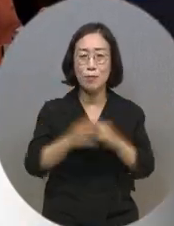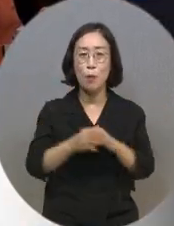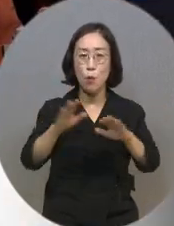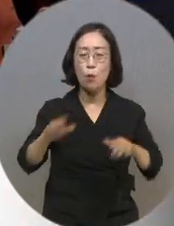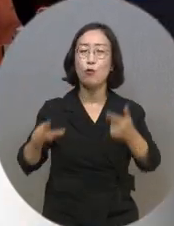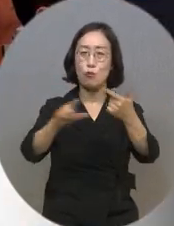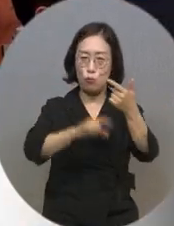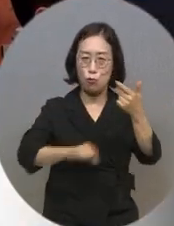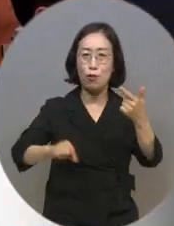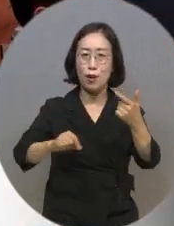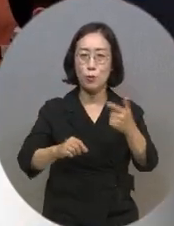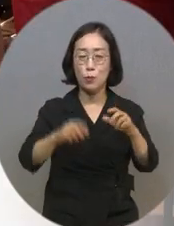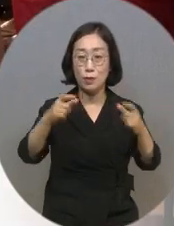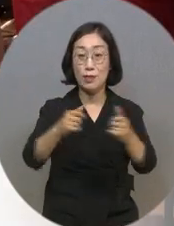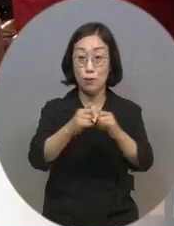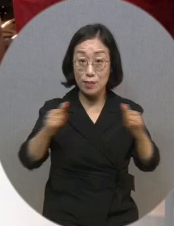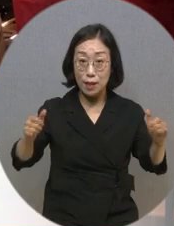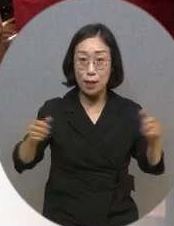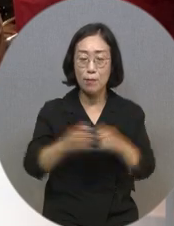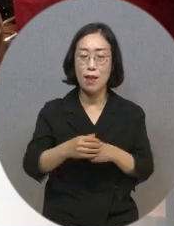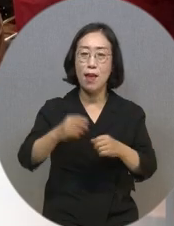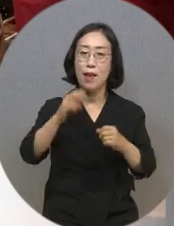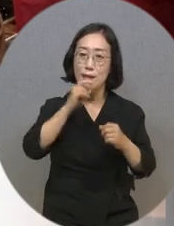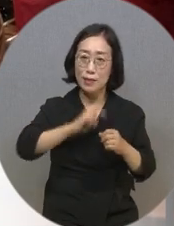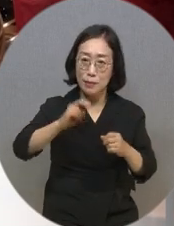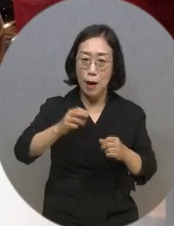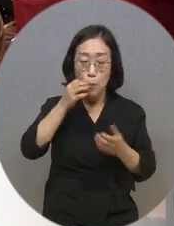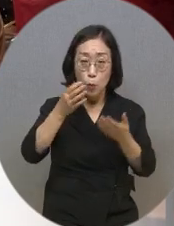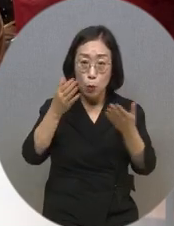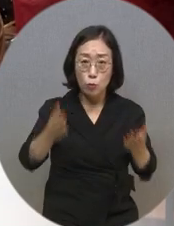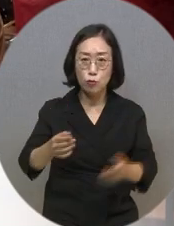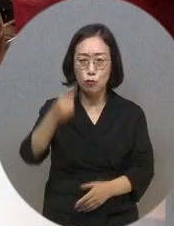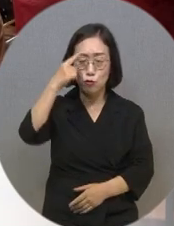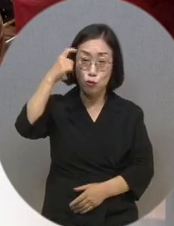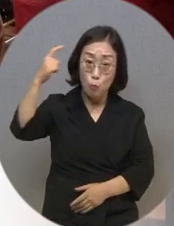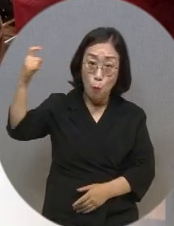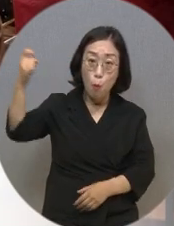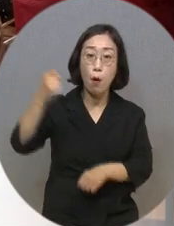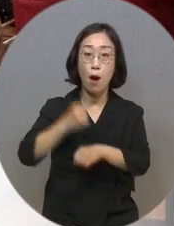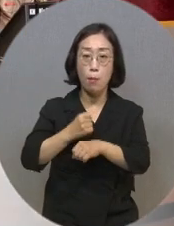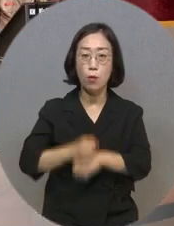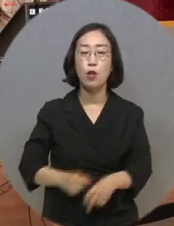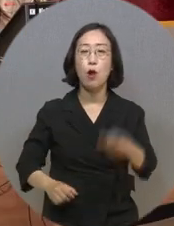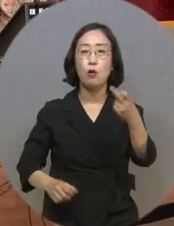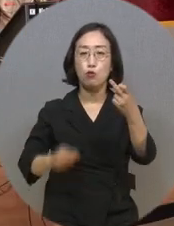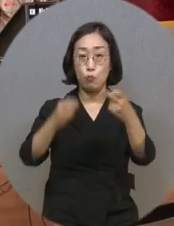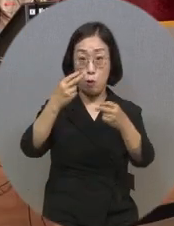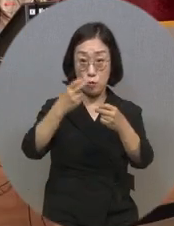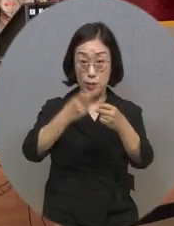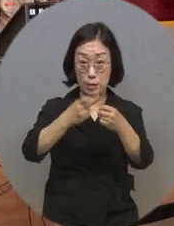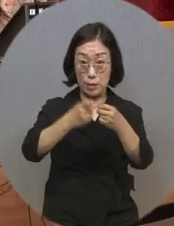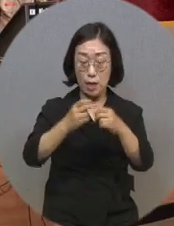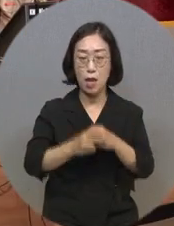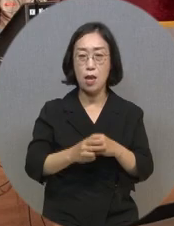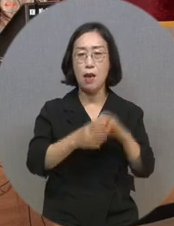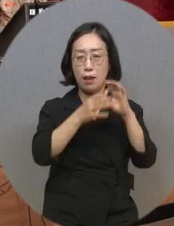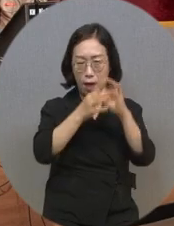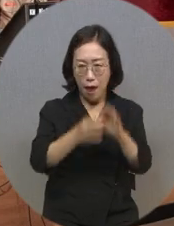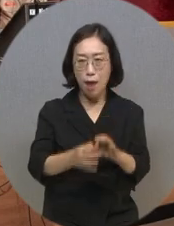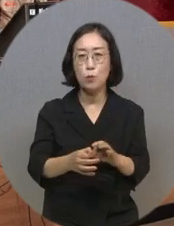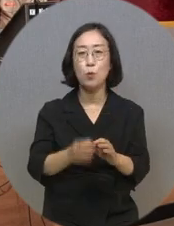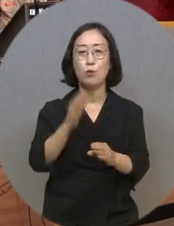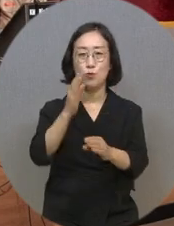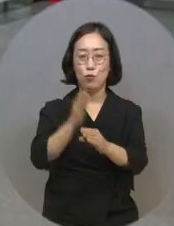어김없이 시민들을 찾아 먼저 선열들을 추모하며 그 12번째 연주회를 이어오고